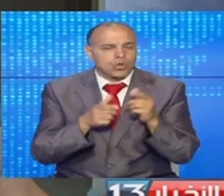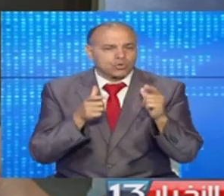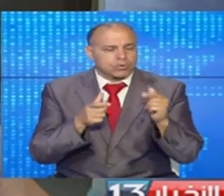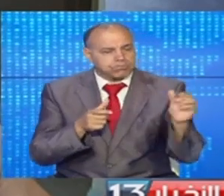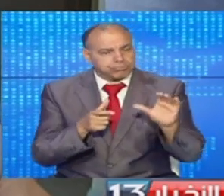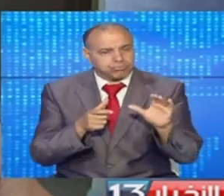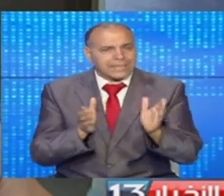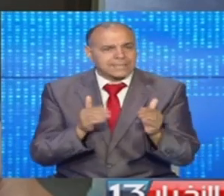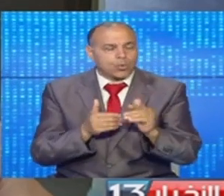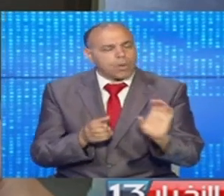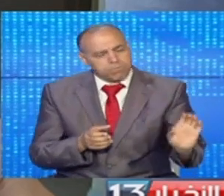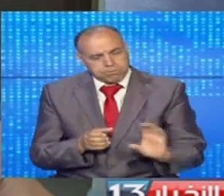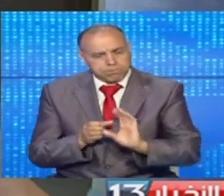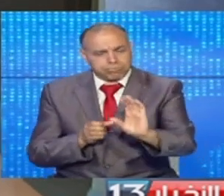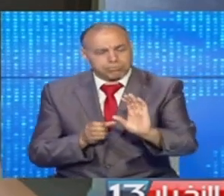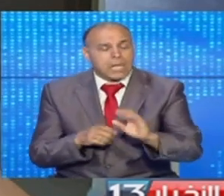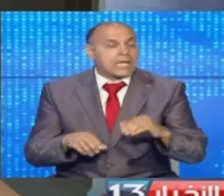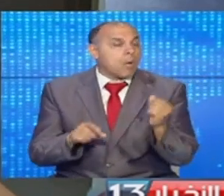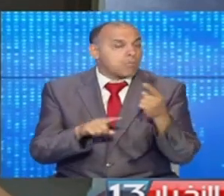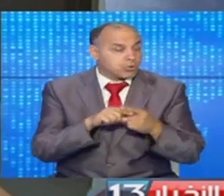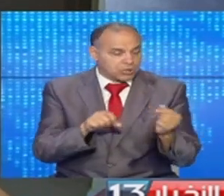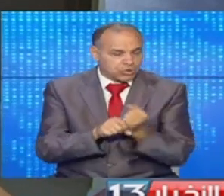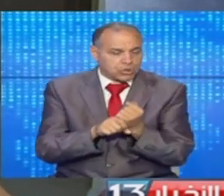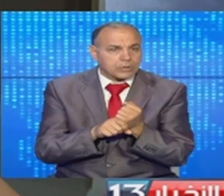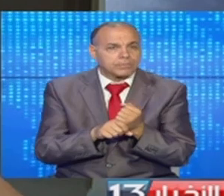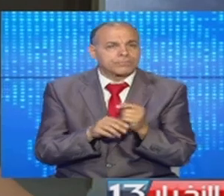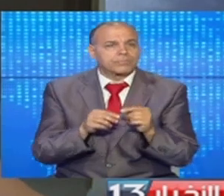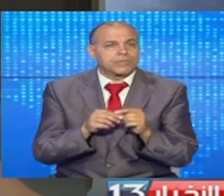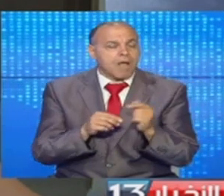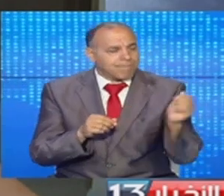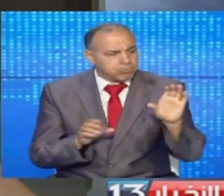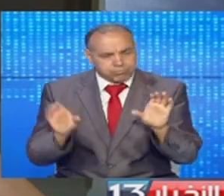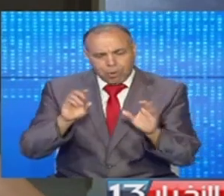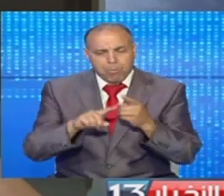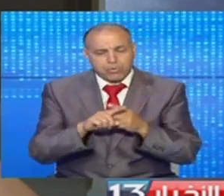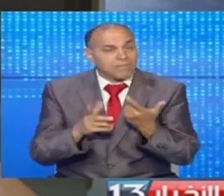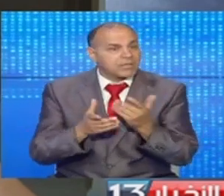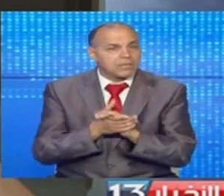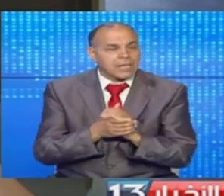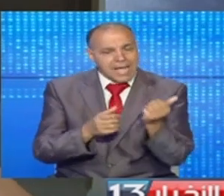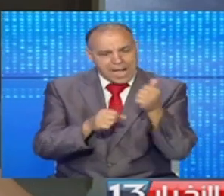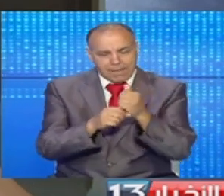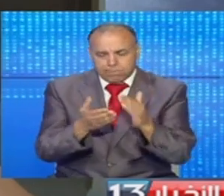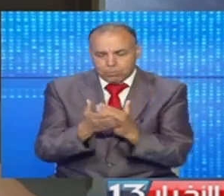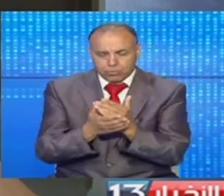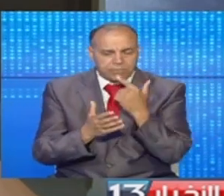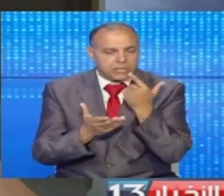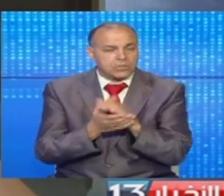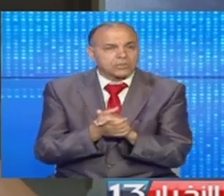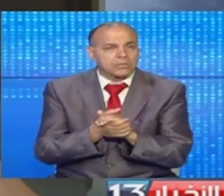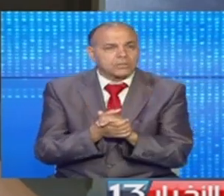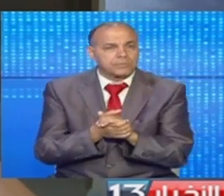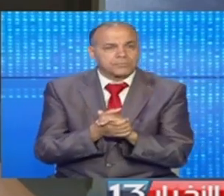بالتمويل عن طريق الصندوق هذايا. أيضا نشتغل على وضع خطوط تمويل إضافية لإحداث مشاريع من خلال